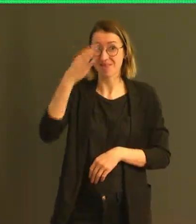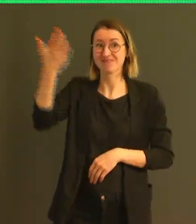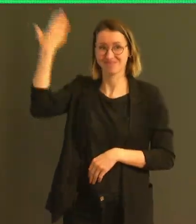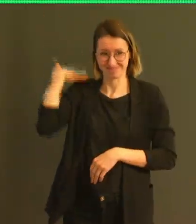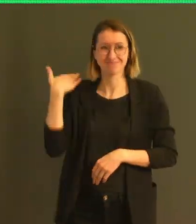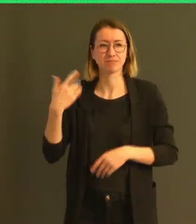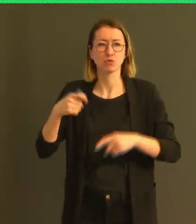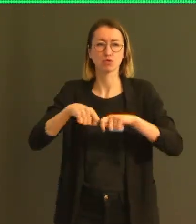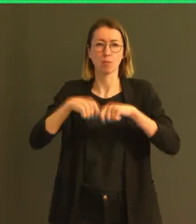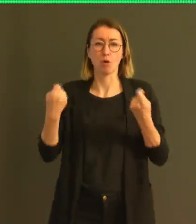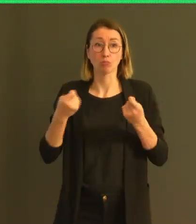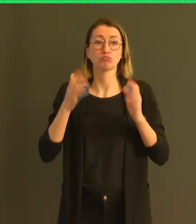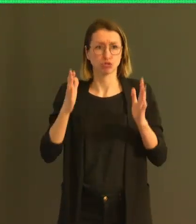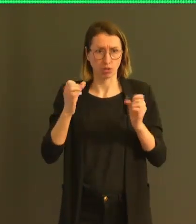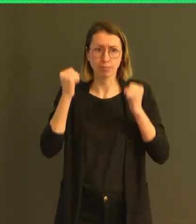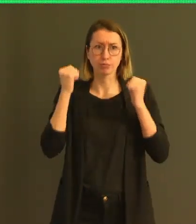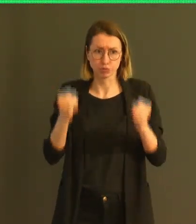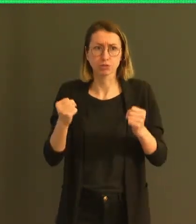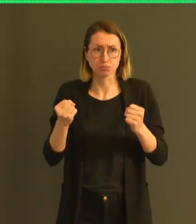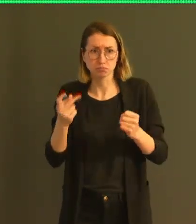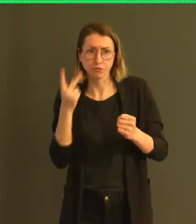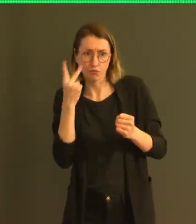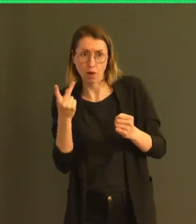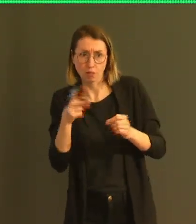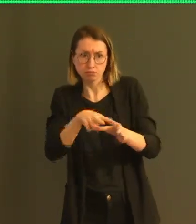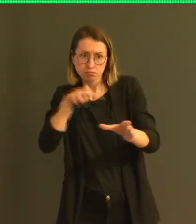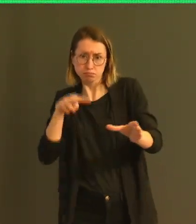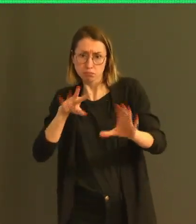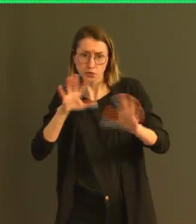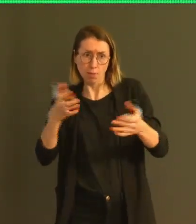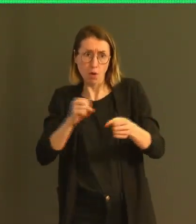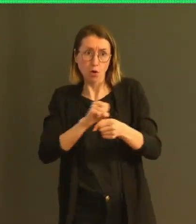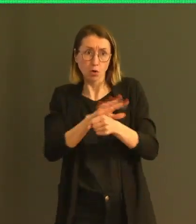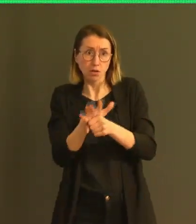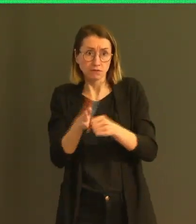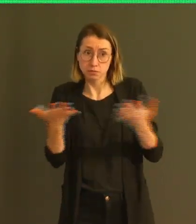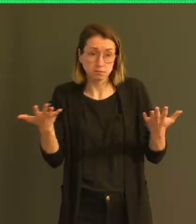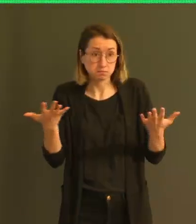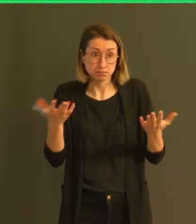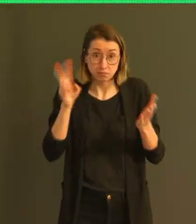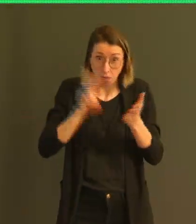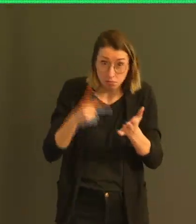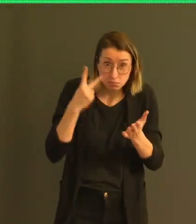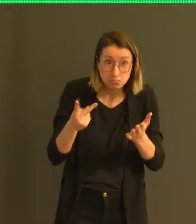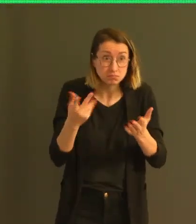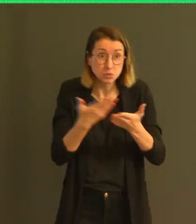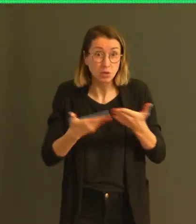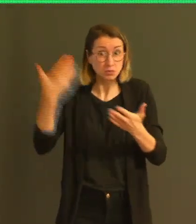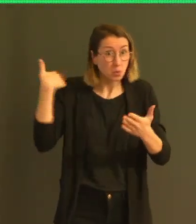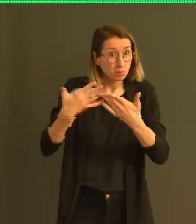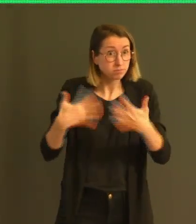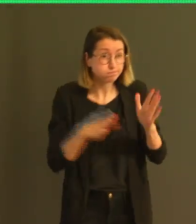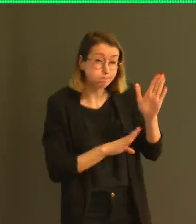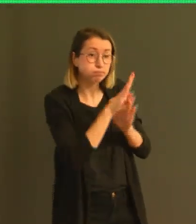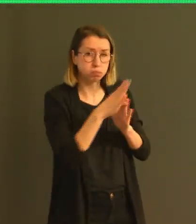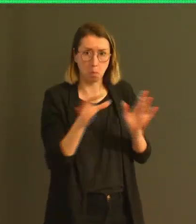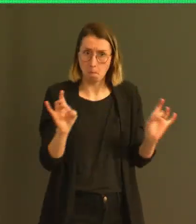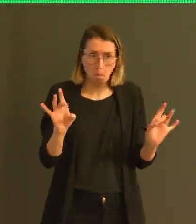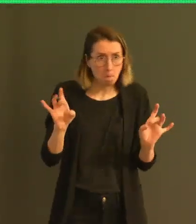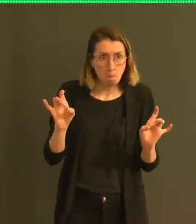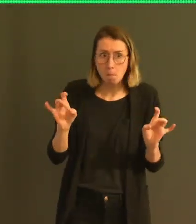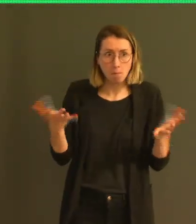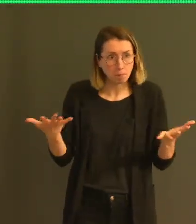donc on peut dire que pour l'instant il n'y a pas d'impact notable de la face à autant cette phase 1b commençant le dimanche